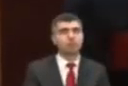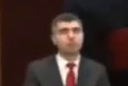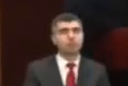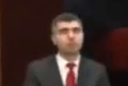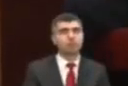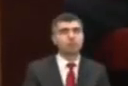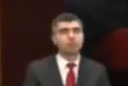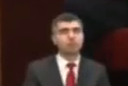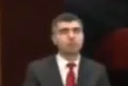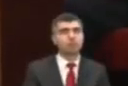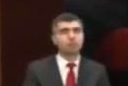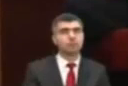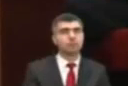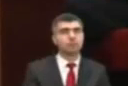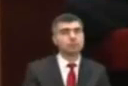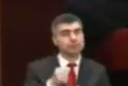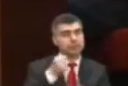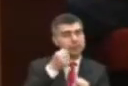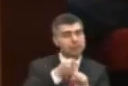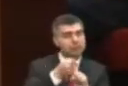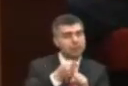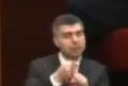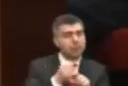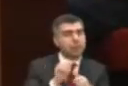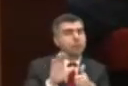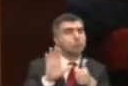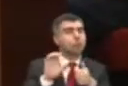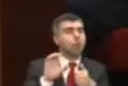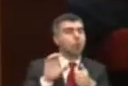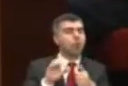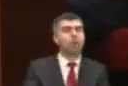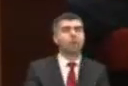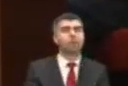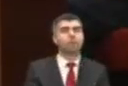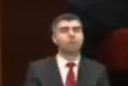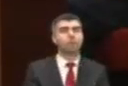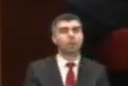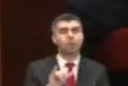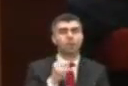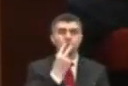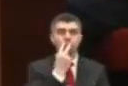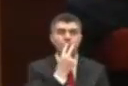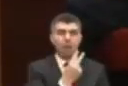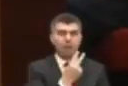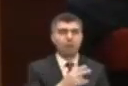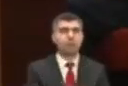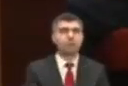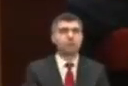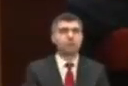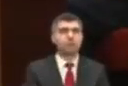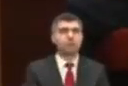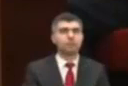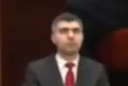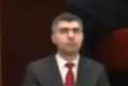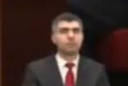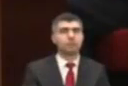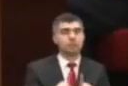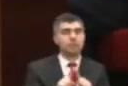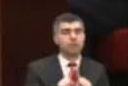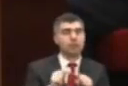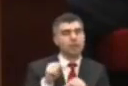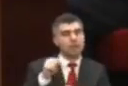غد خدامي على هذيك أكثر من 6 شهور تنشوفوا عندنا بنش مارك. راه قلتها لكم